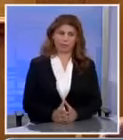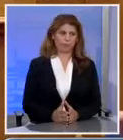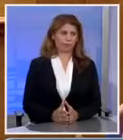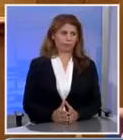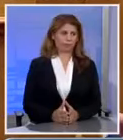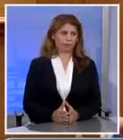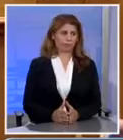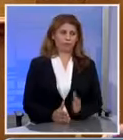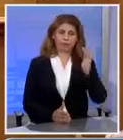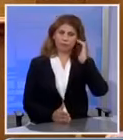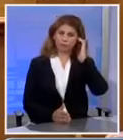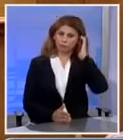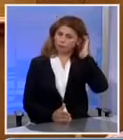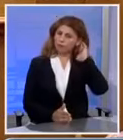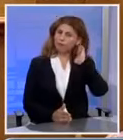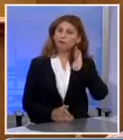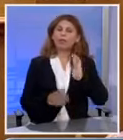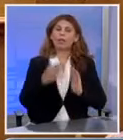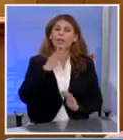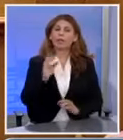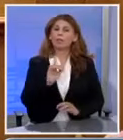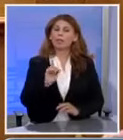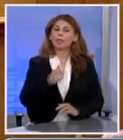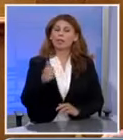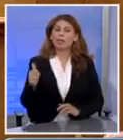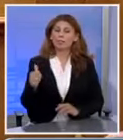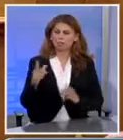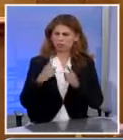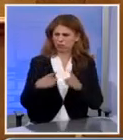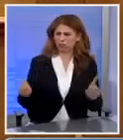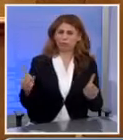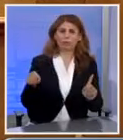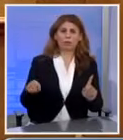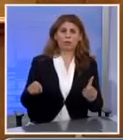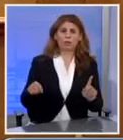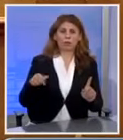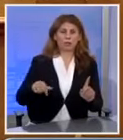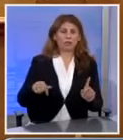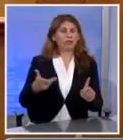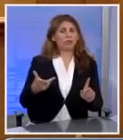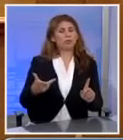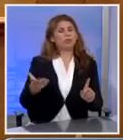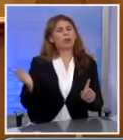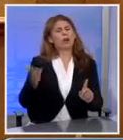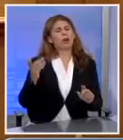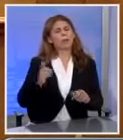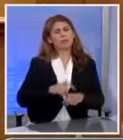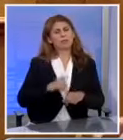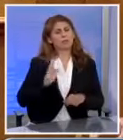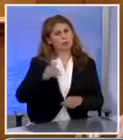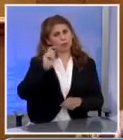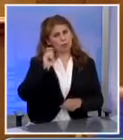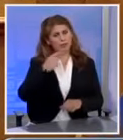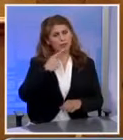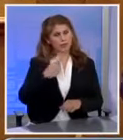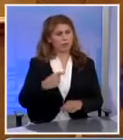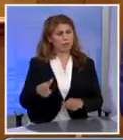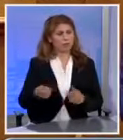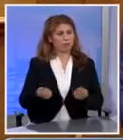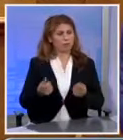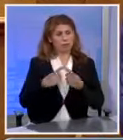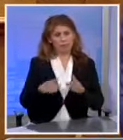Και επειδή δεν είναι η μόνη παραφωνία σε σχέση με αυτά που σε νεκρό χρόνο μπορεί να παραδεχτείτε και να πείτε και σε αυτά που